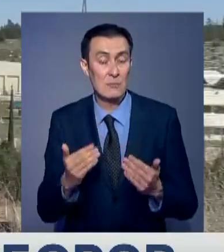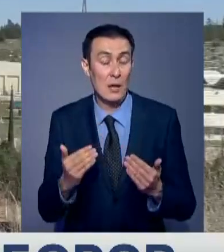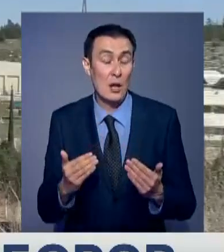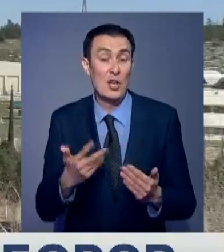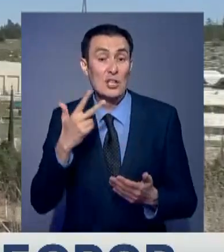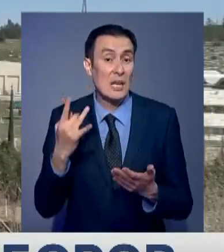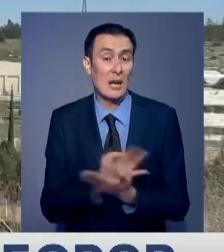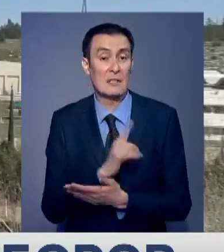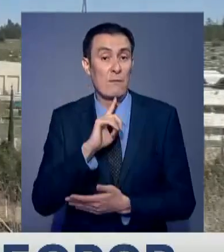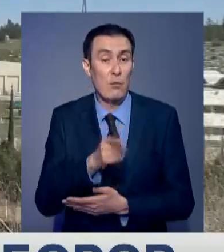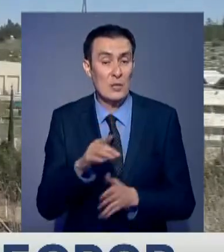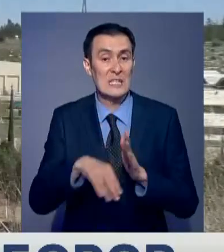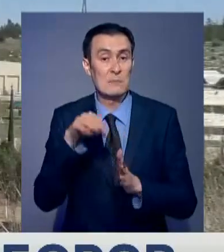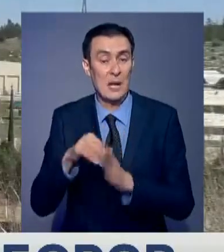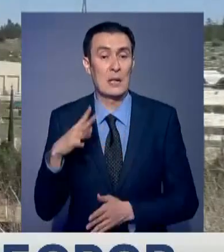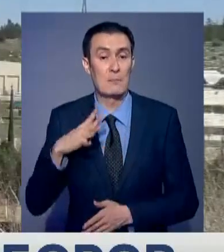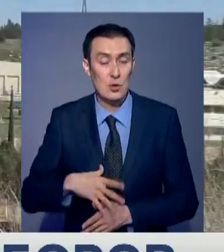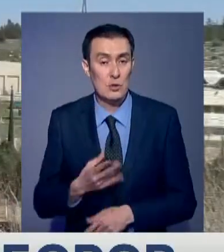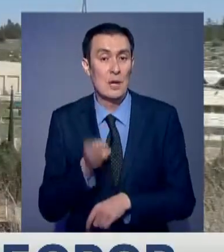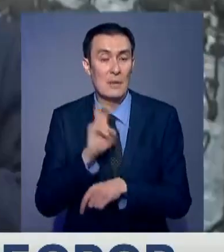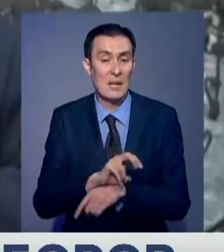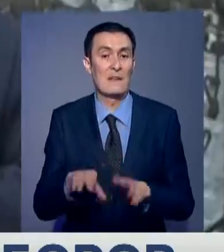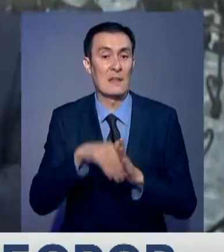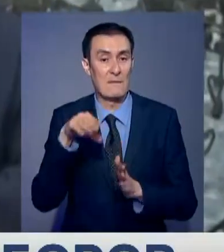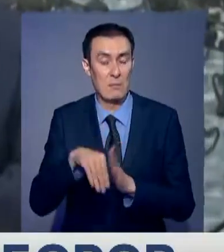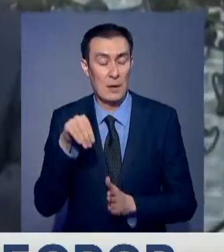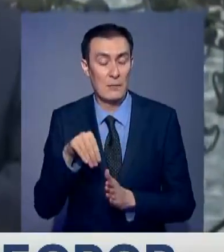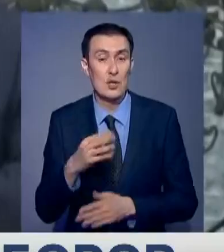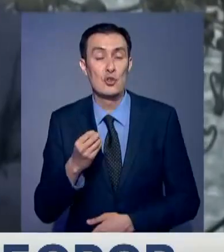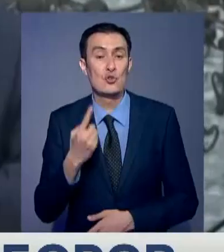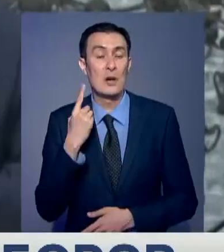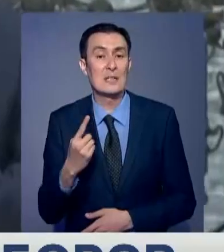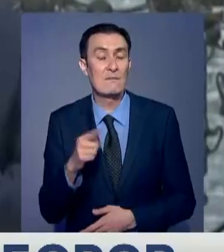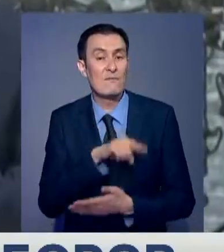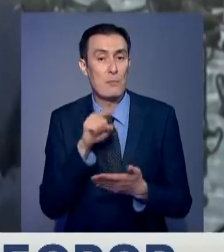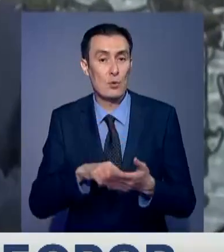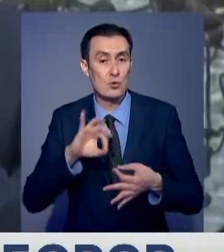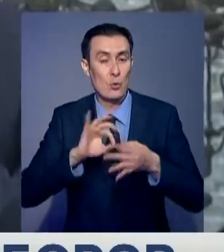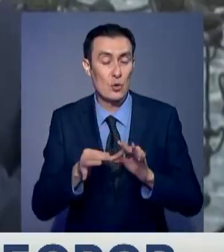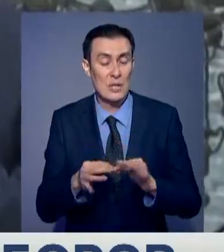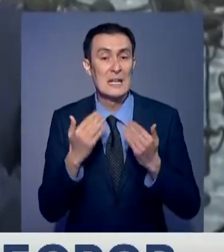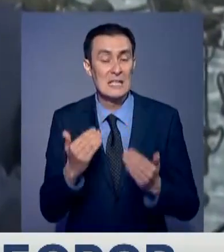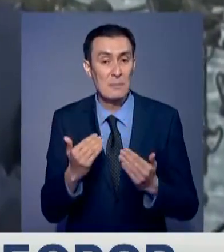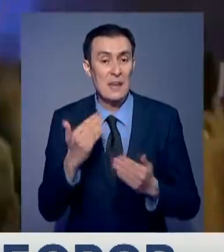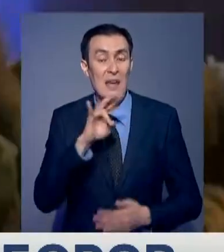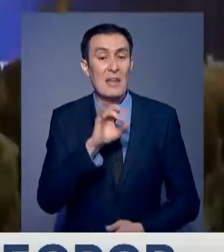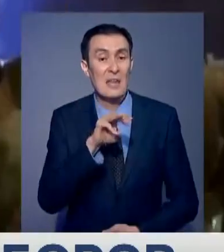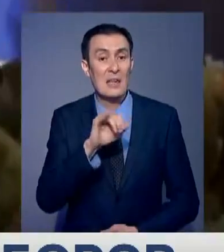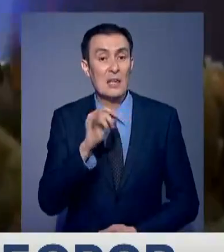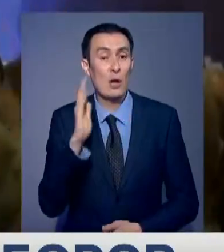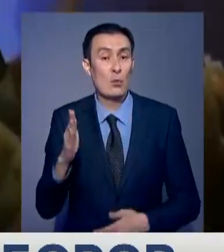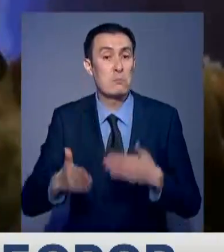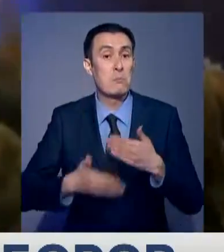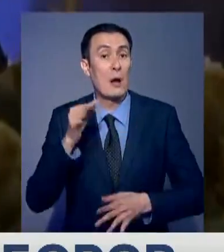рекорд. Трижды за год избирателям пришлось идти на участки. Еще один скользкий момент. Нетаньяху теперь подсудимый. Скоро